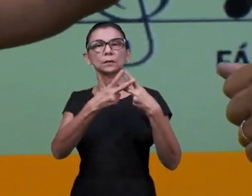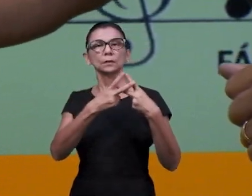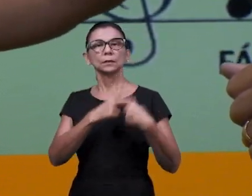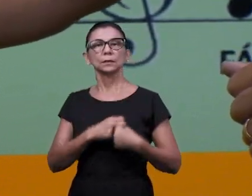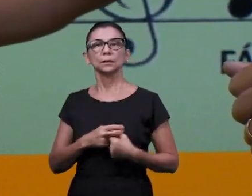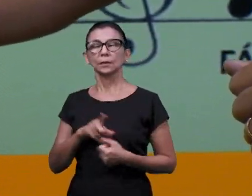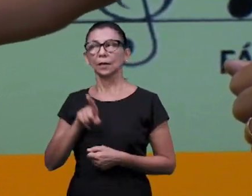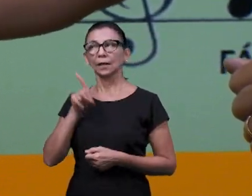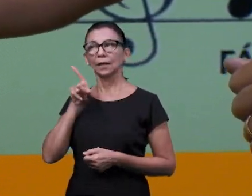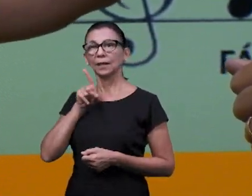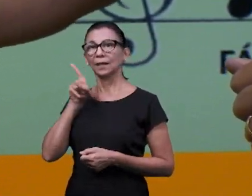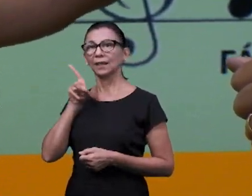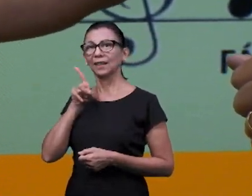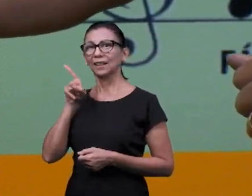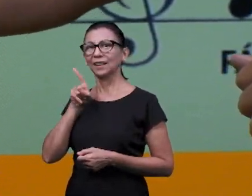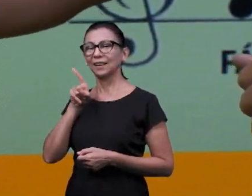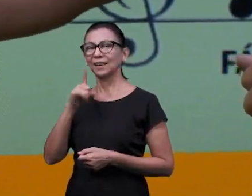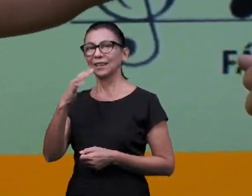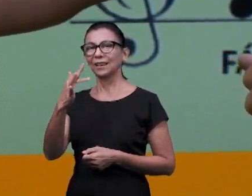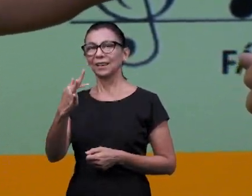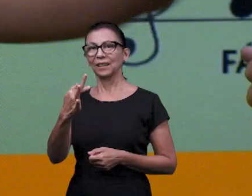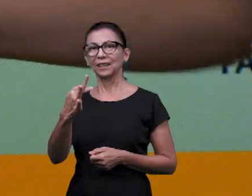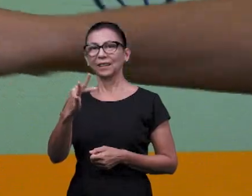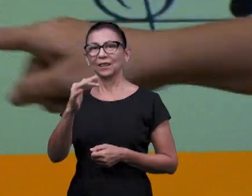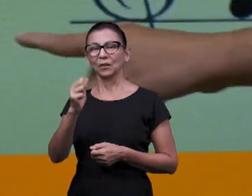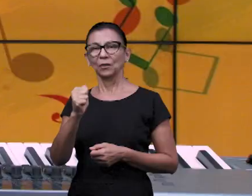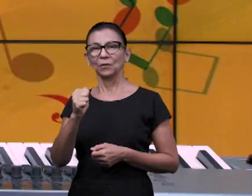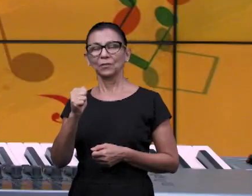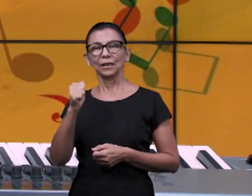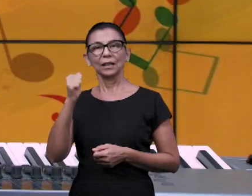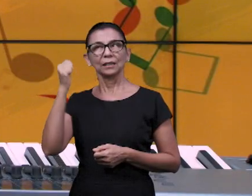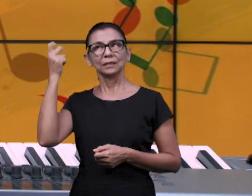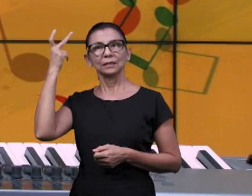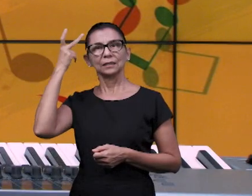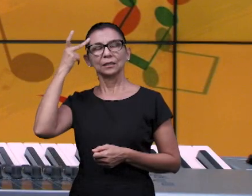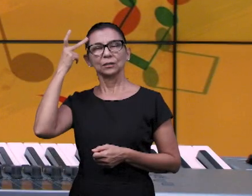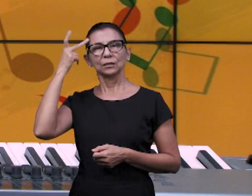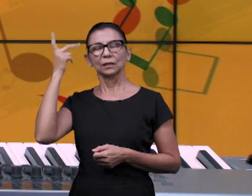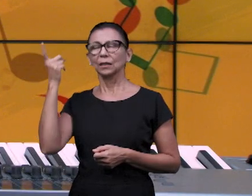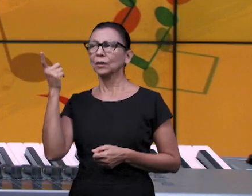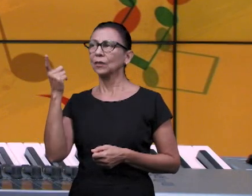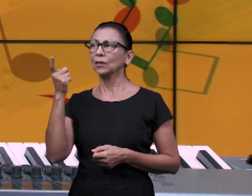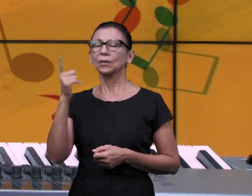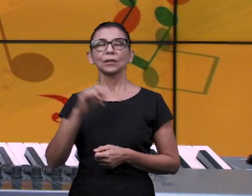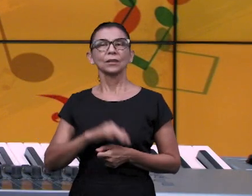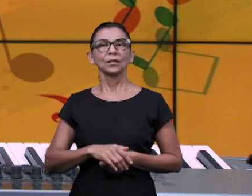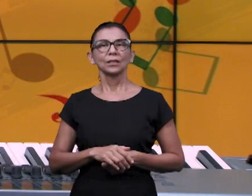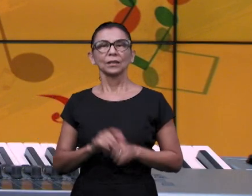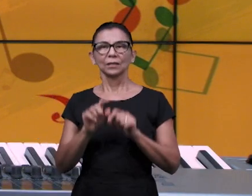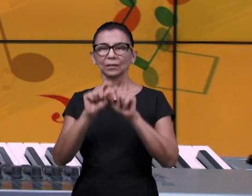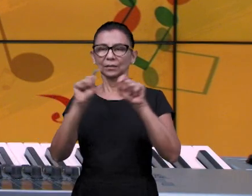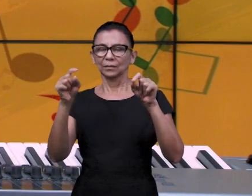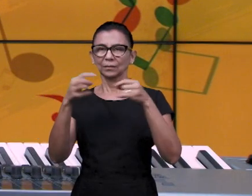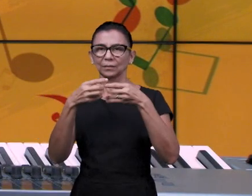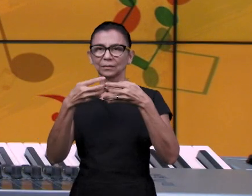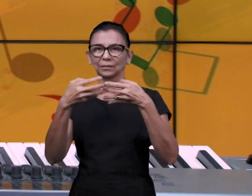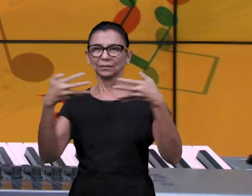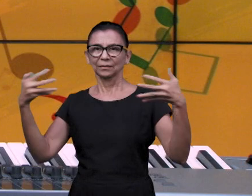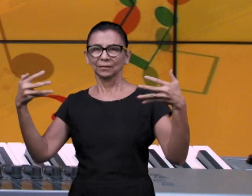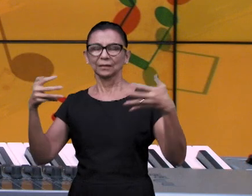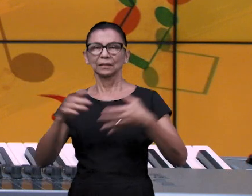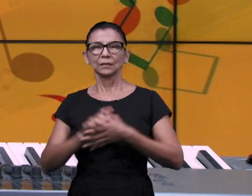Ici, nous avons le Fa naturel. Ici, dans la partition Fa